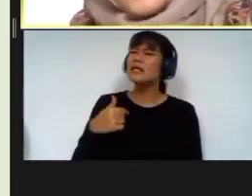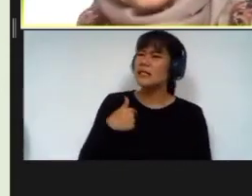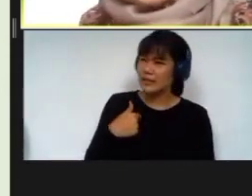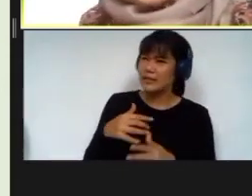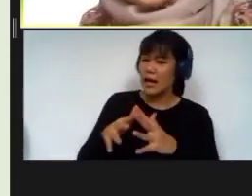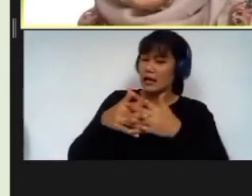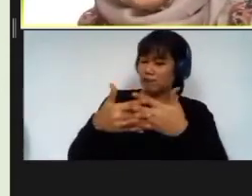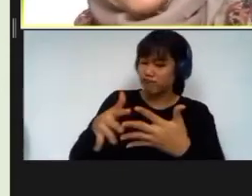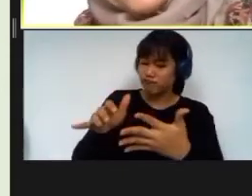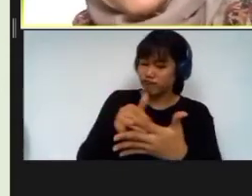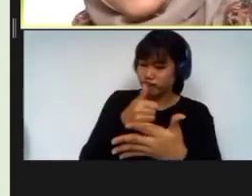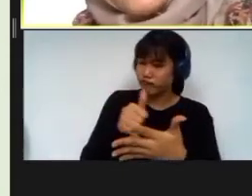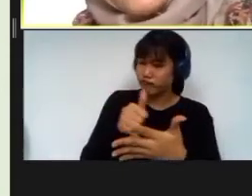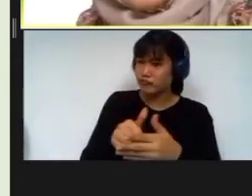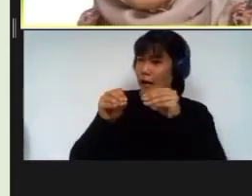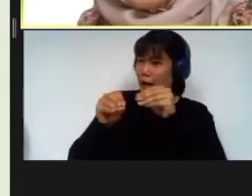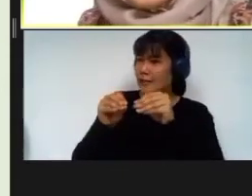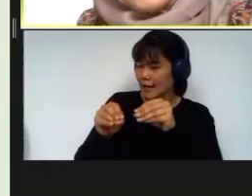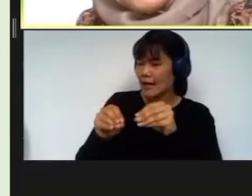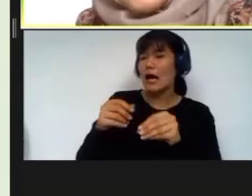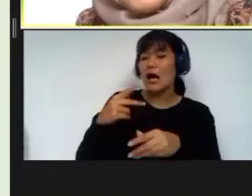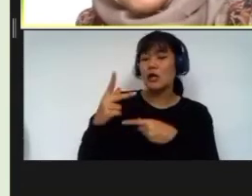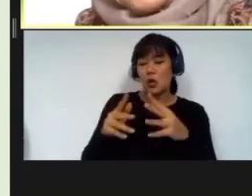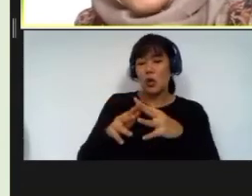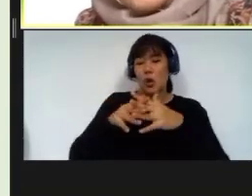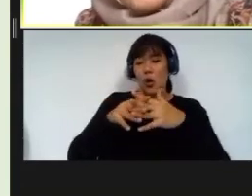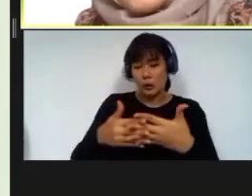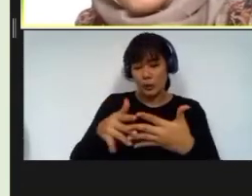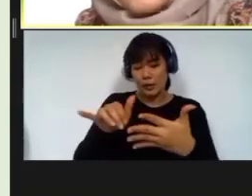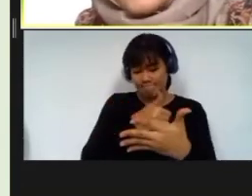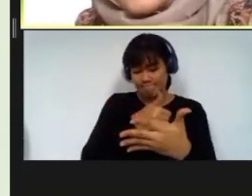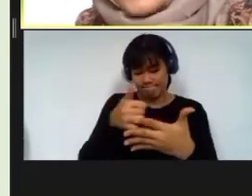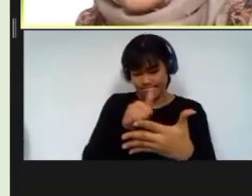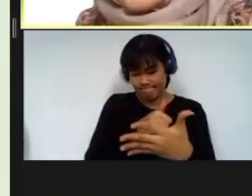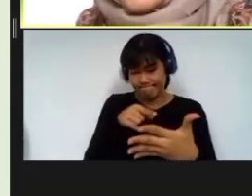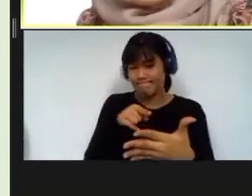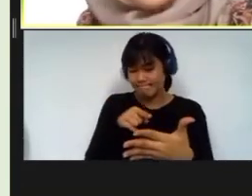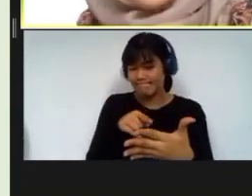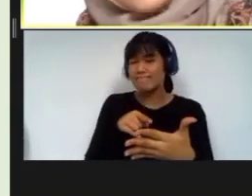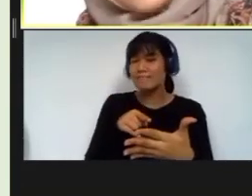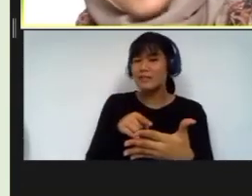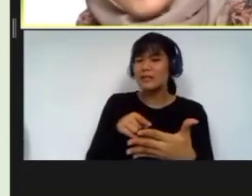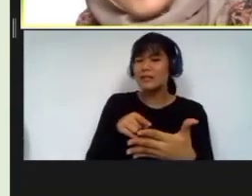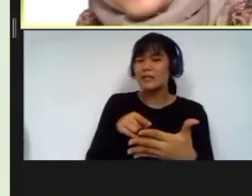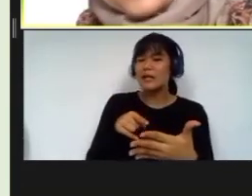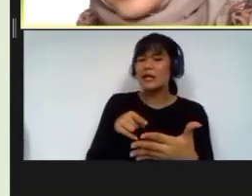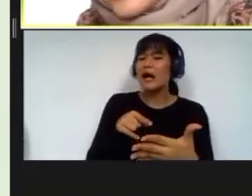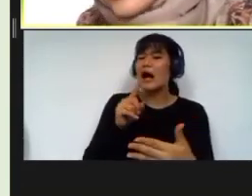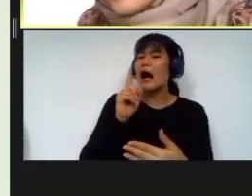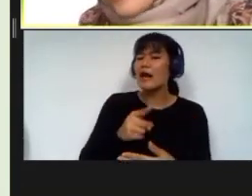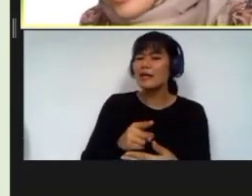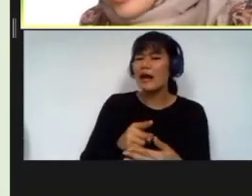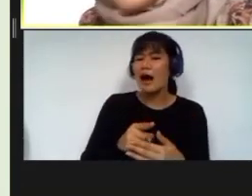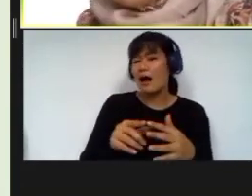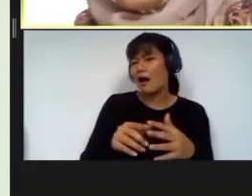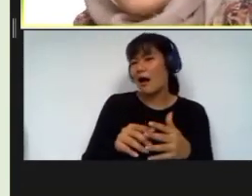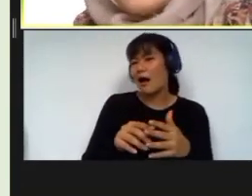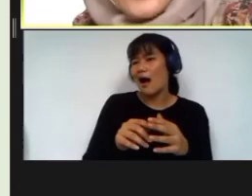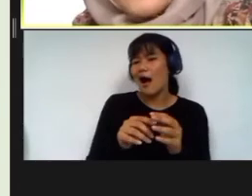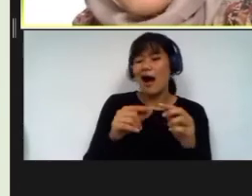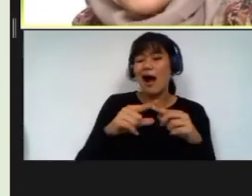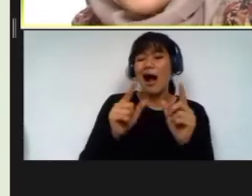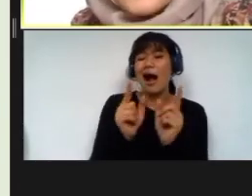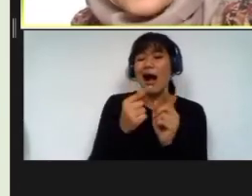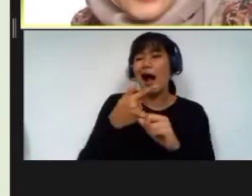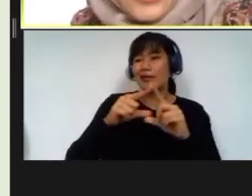Al-Quran Hadis, kalau pelajaran sedang membaca Al-Quran, pelajaran Al-Quran Hadis, kan di sana ada ayat-ayat Al-Quran. Saya